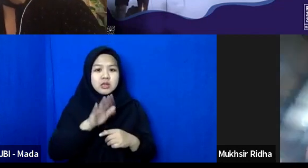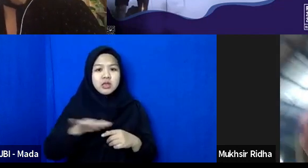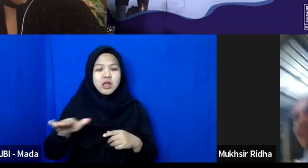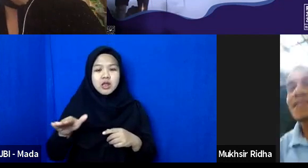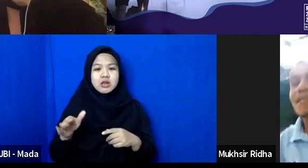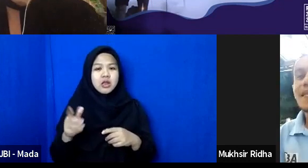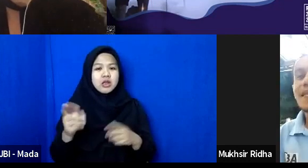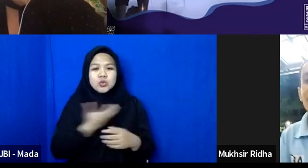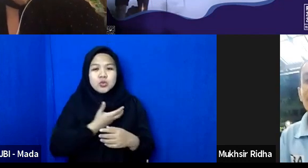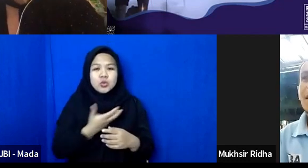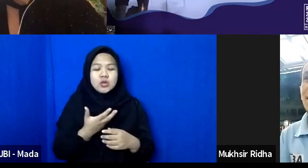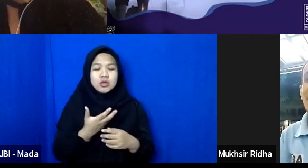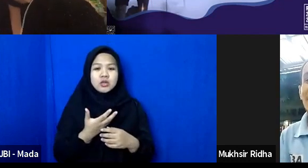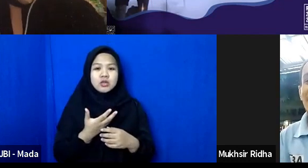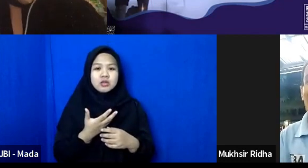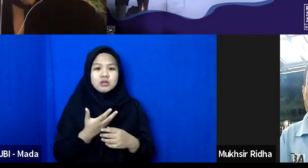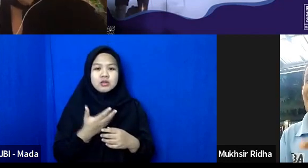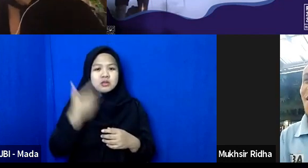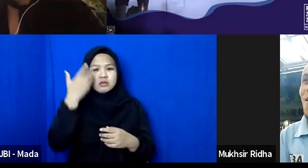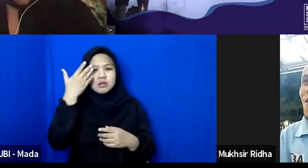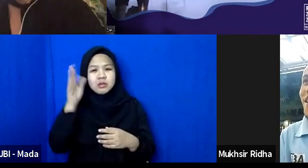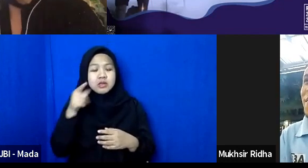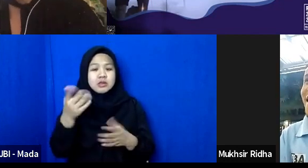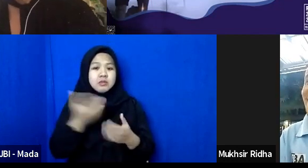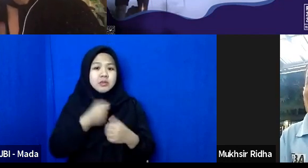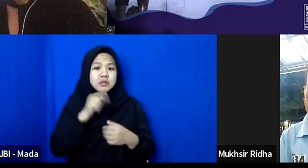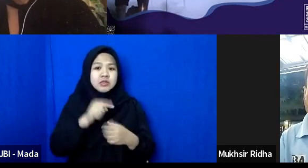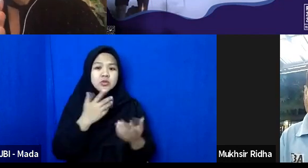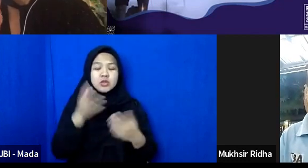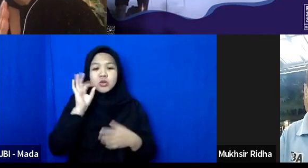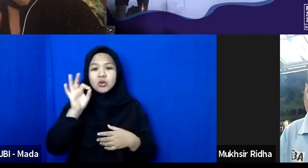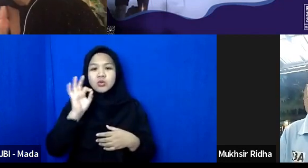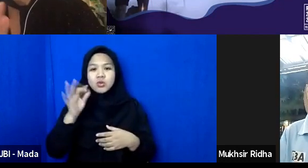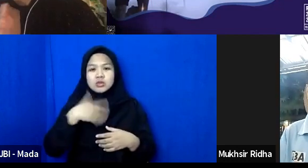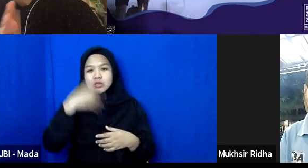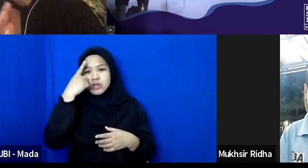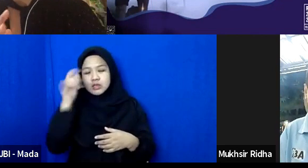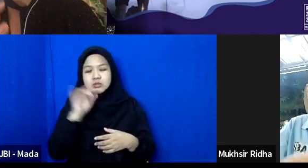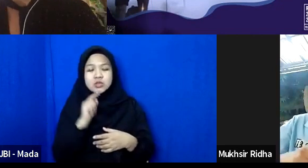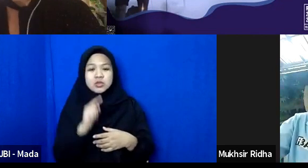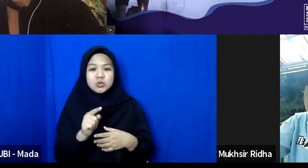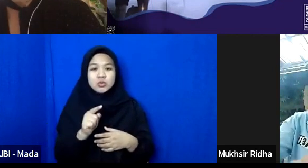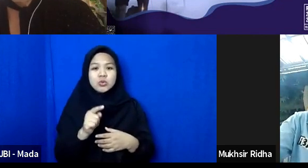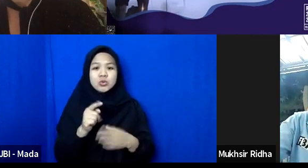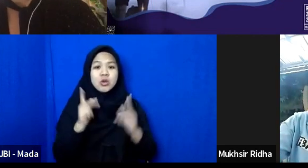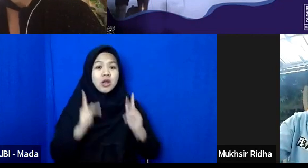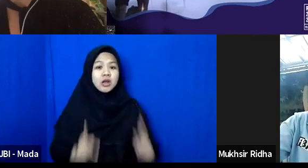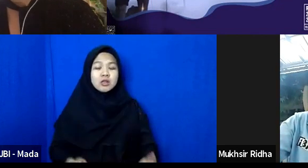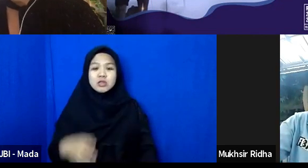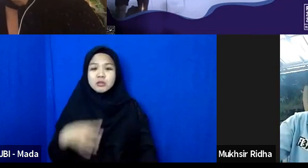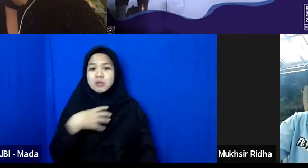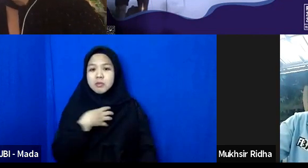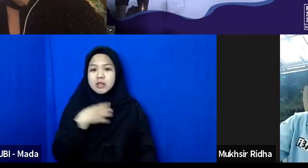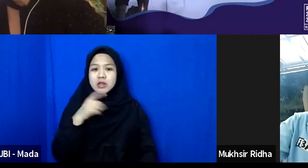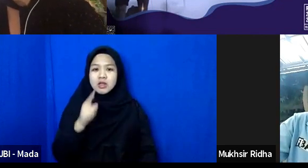sangat suka makan suka ya entah darimana aja mendapatkan ini mungkin dari orangtuanya Saya yakin sih seperti itu gitu karakter dan mentalnya